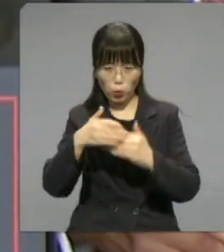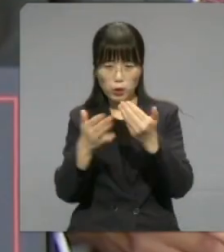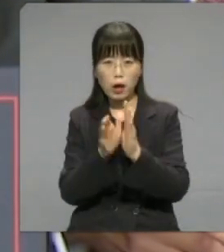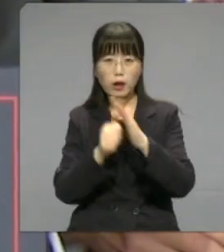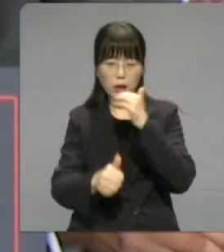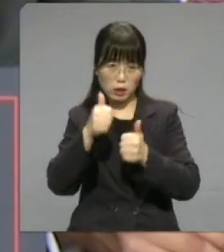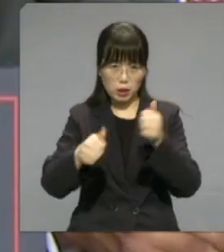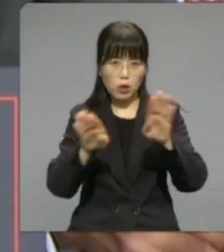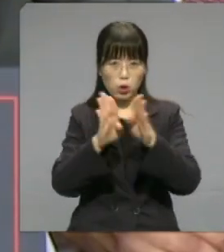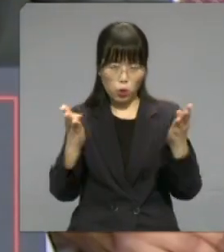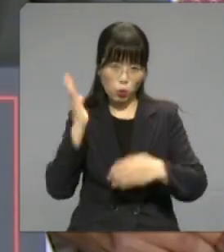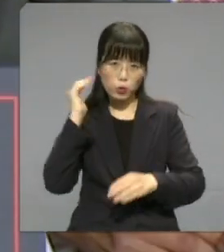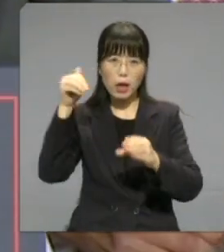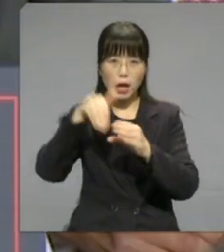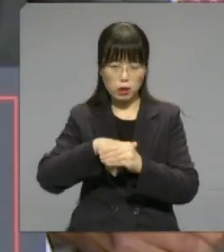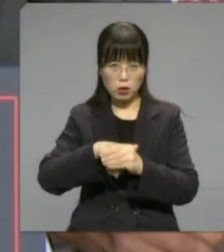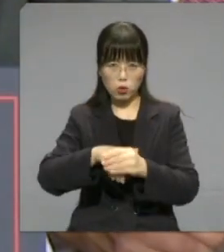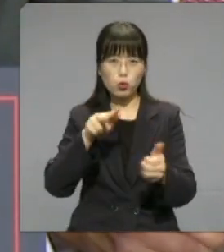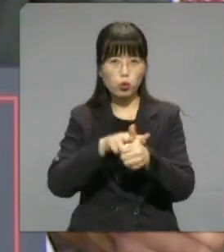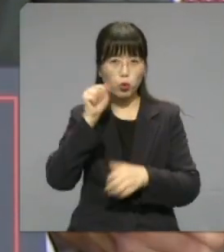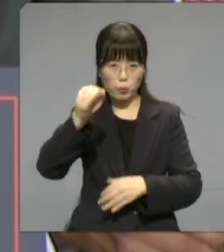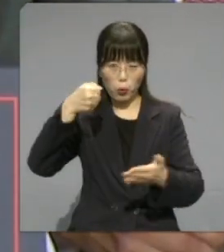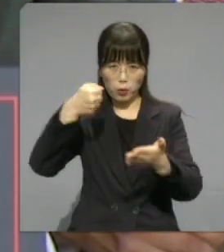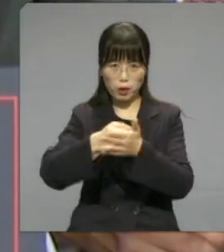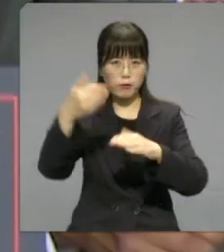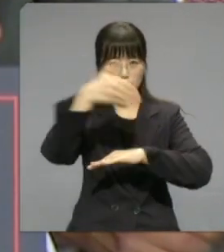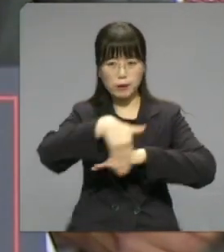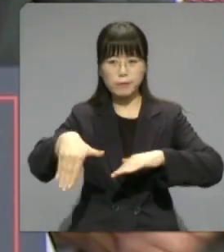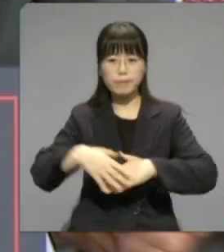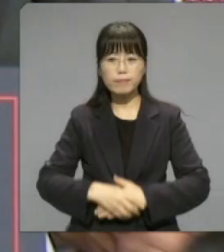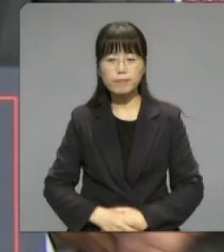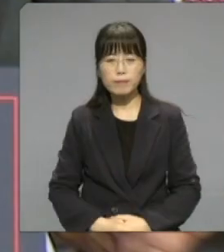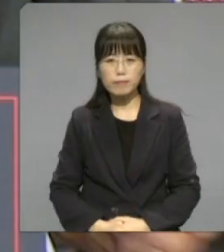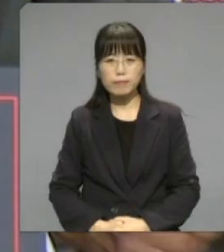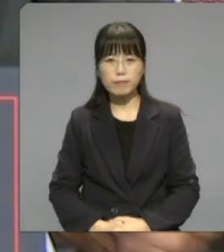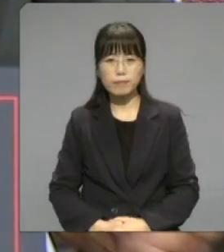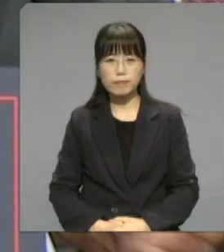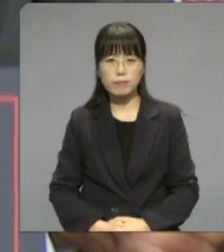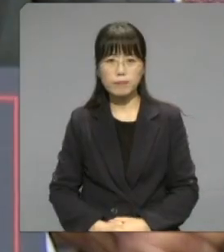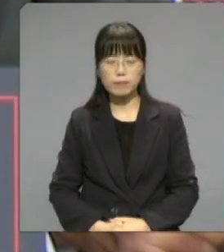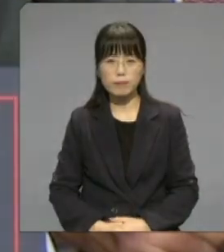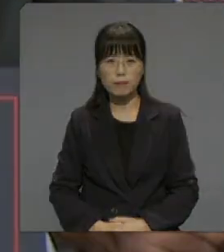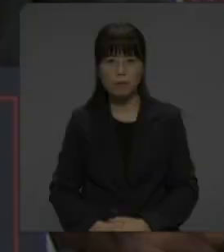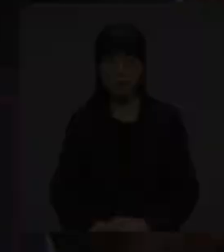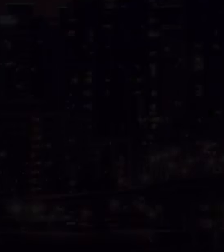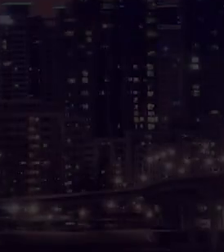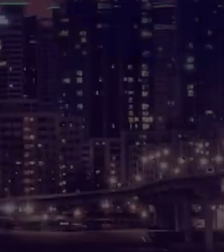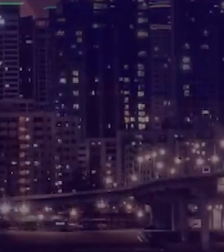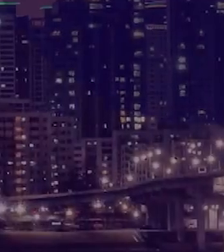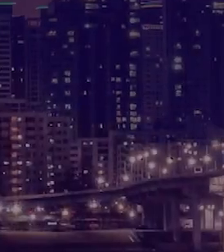열고 대선 후보를 확정할 예정입니다. OBS 뉴스 이윤택입니다.